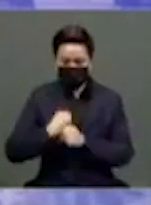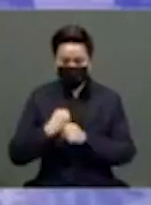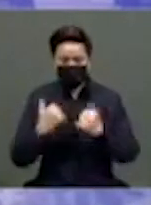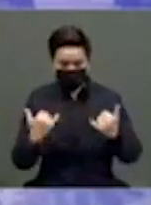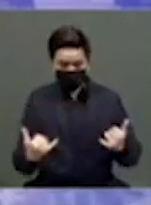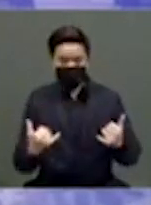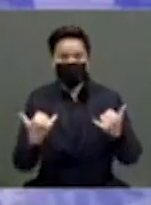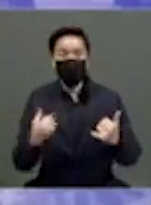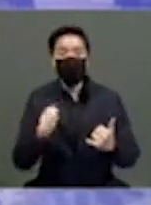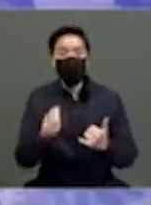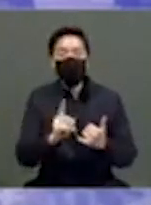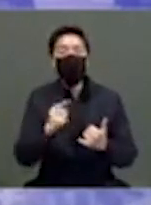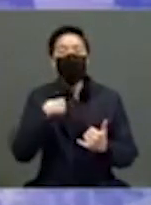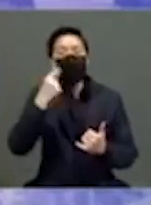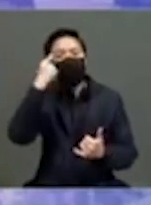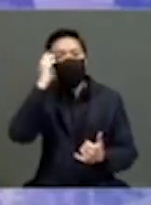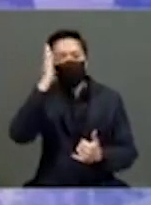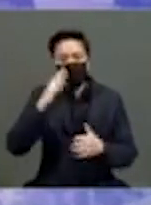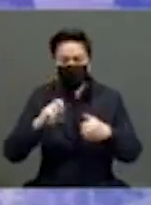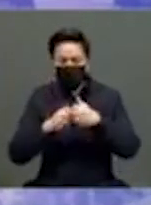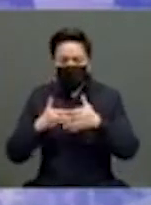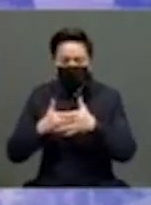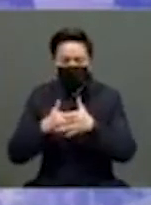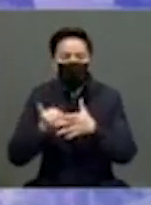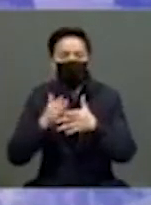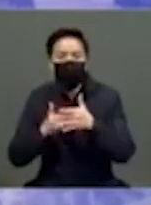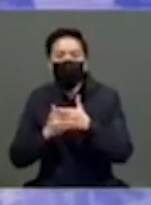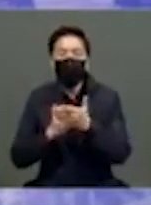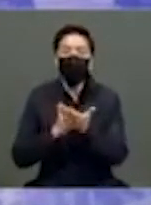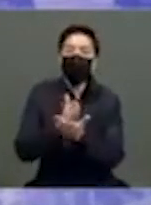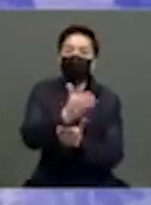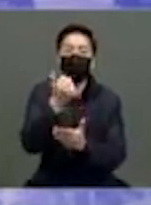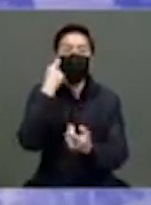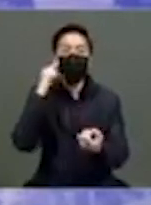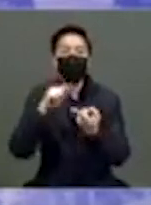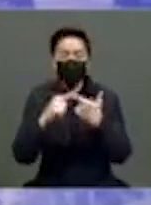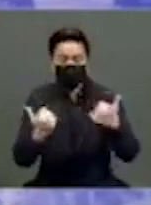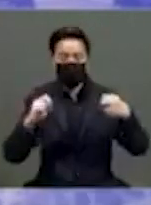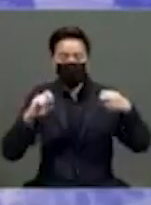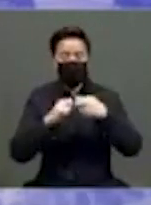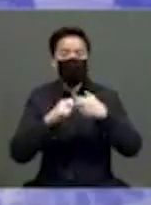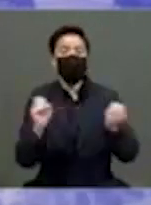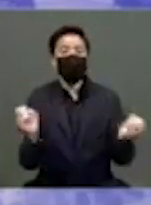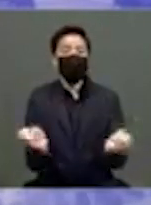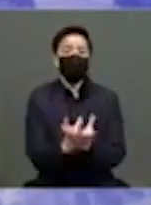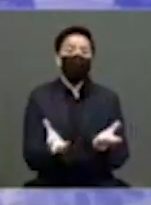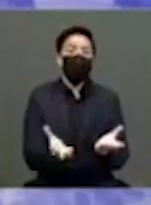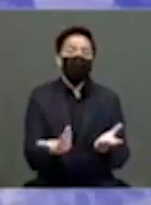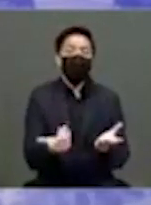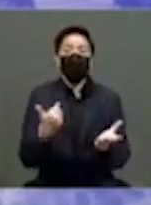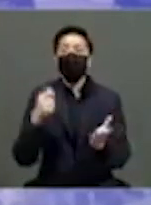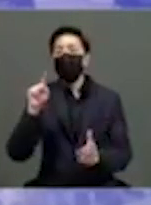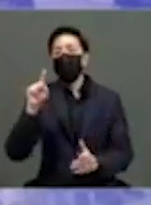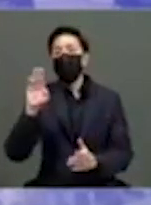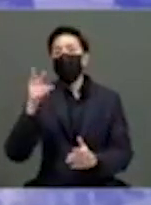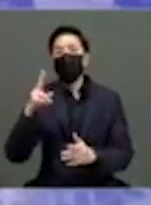อยู่นะกะนี้นะครับเพื่อที่เราจะได้ก้าวผ่านวิกฤตไปด้วยกันในยามที่เป็นเรื่องของภาวะวิกฤตนะครับท่านพอ